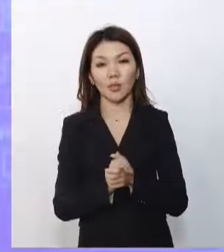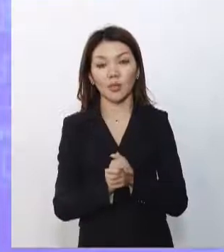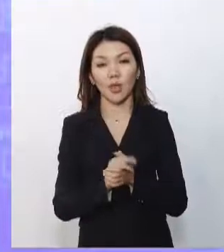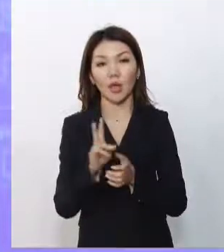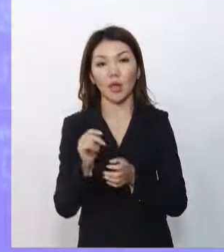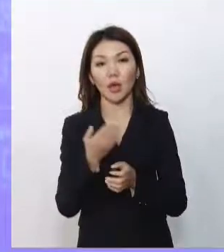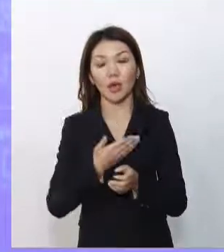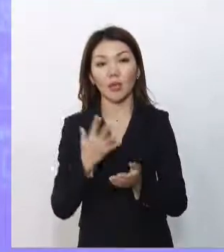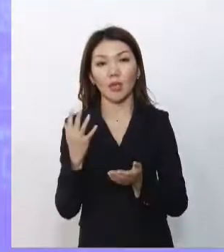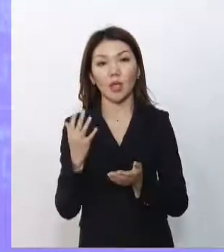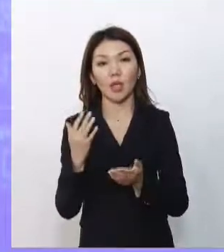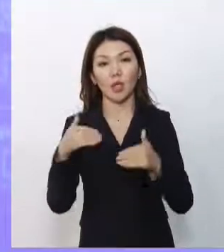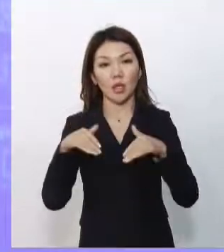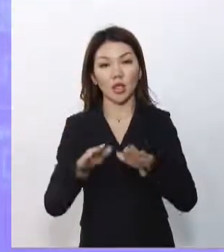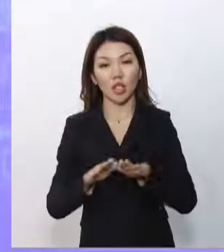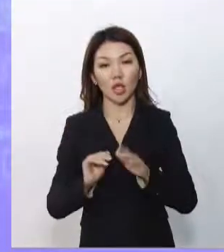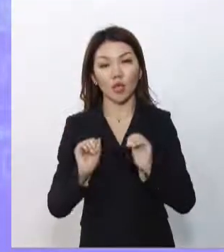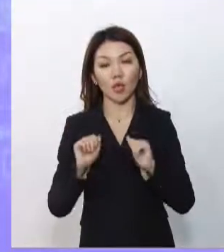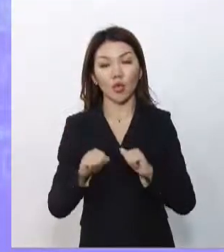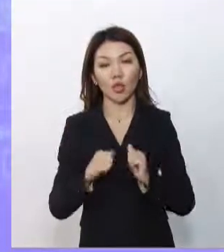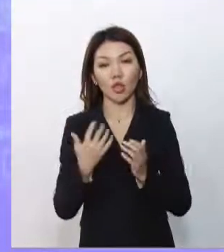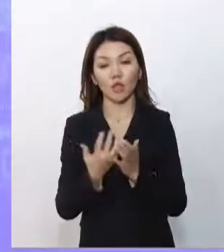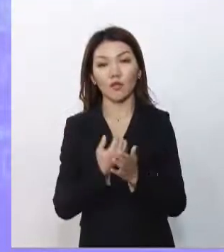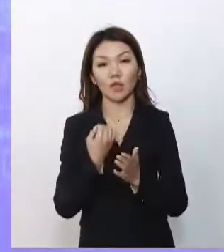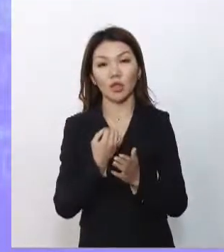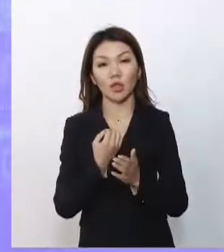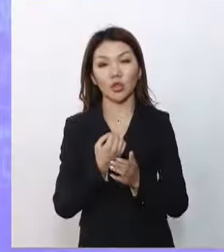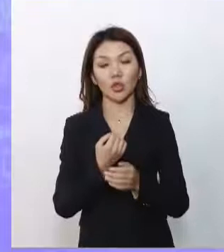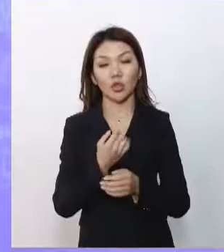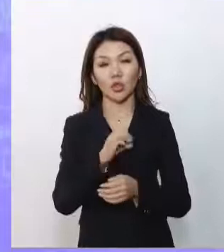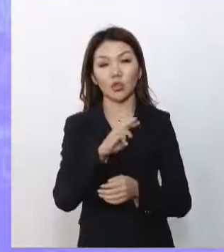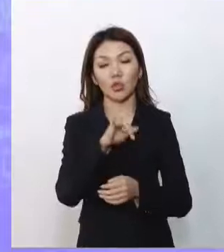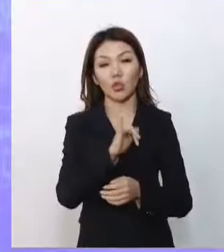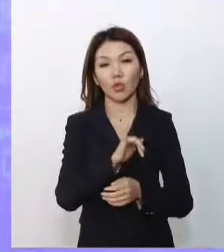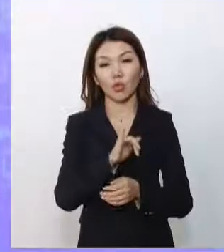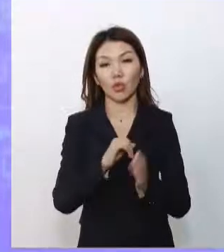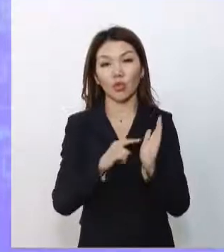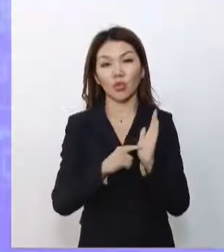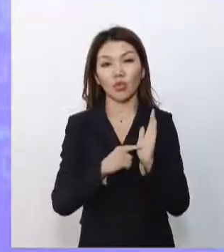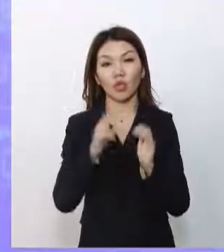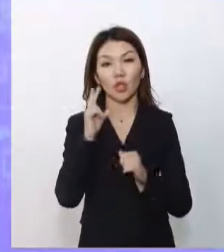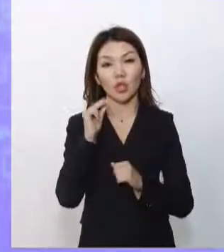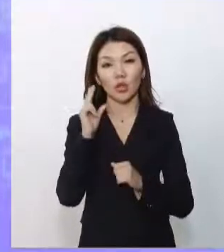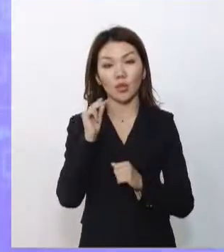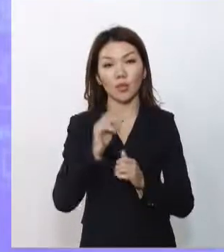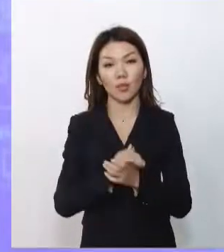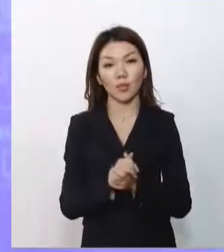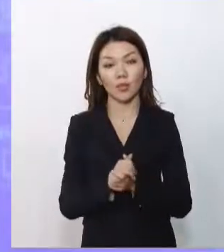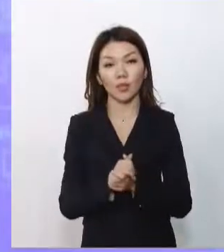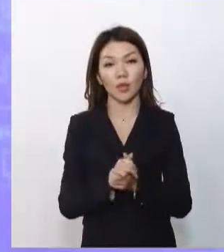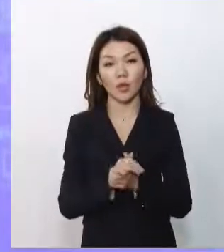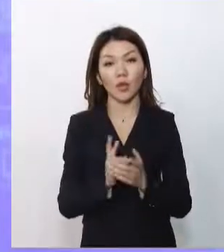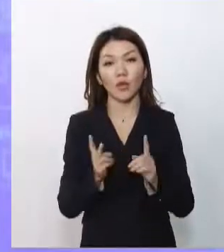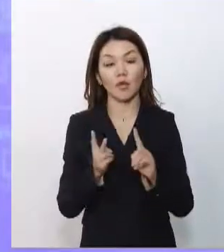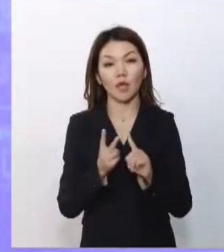14. Как мы решали? Можно вычислить сумму и умножить ее на число.